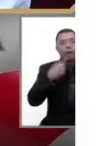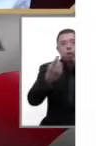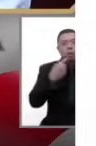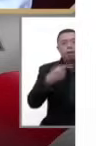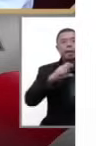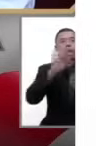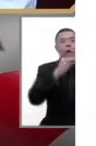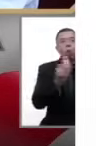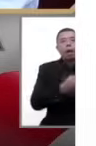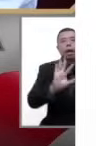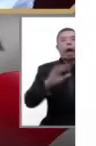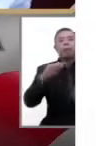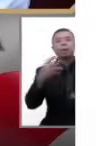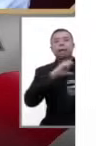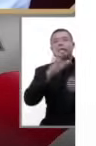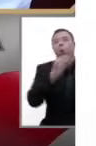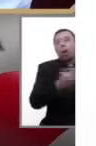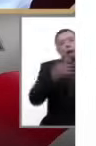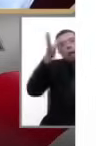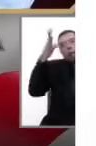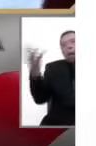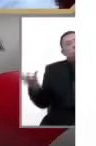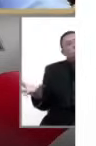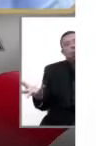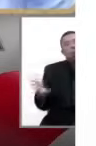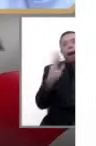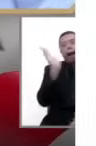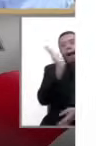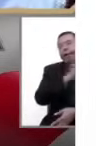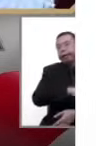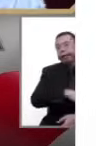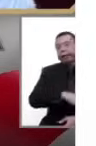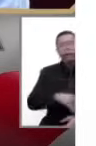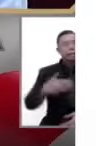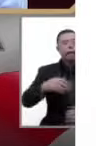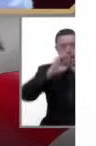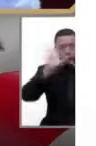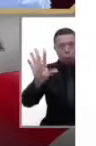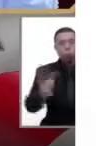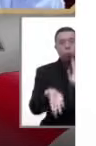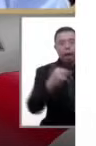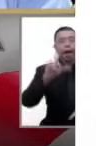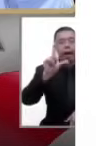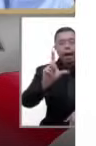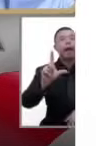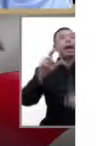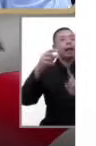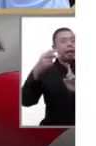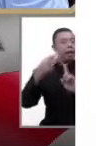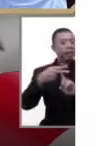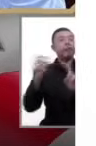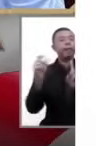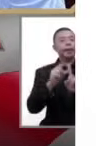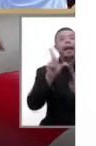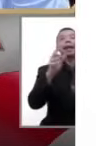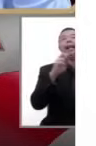Tesla sudah pakai lfp hanya 30% dan itu datanya bisa dilihat eh di berbagai media gitu sementara 70%-nya masih ada dari berbagai bahan